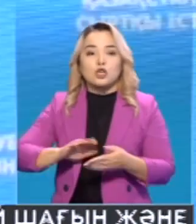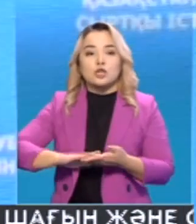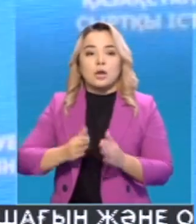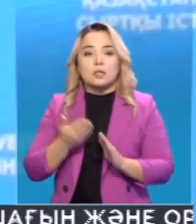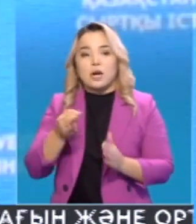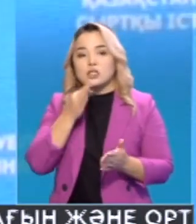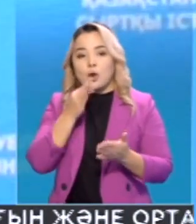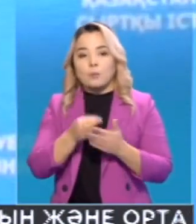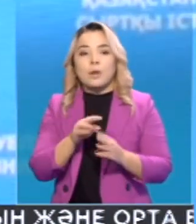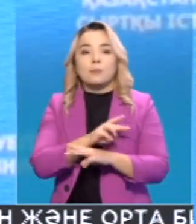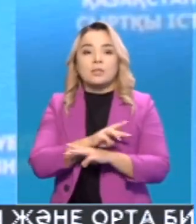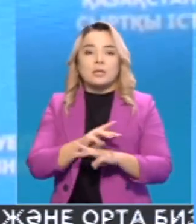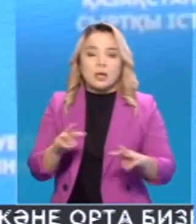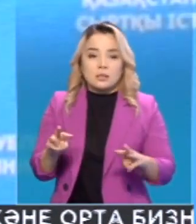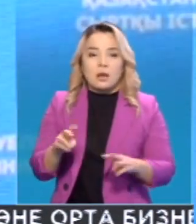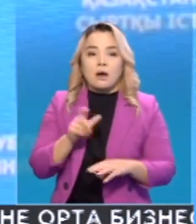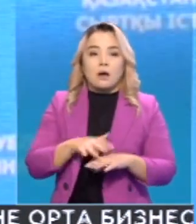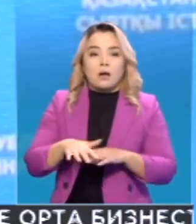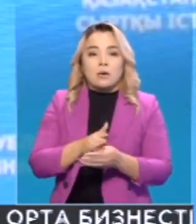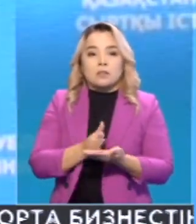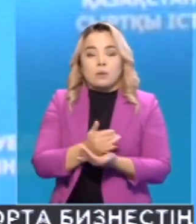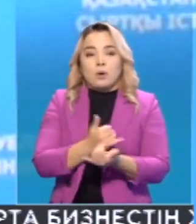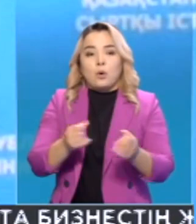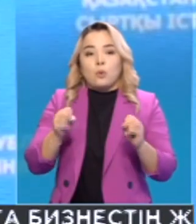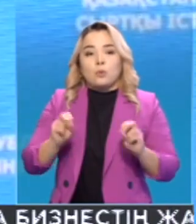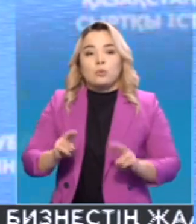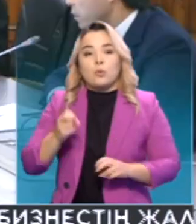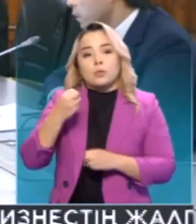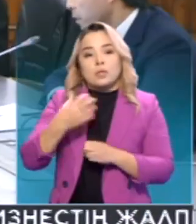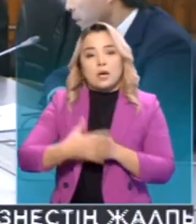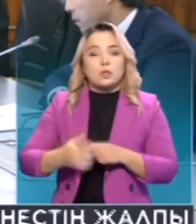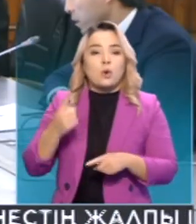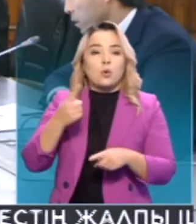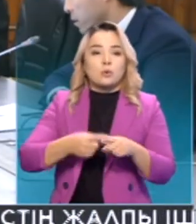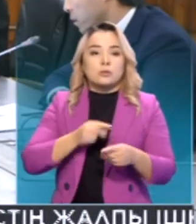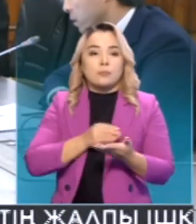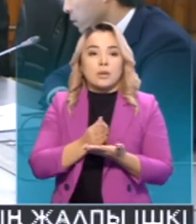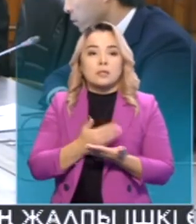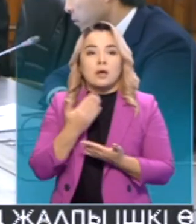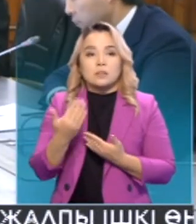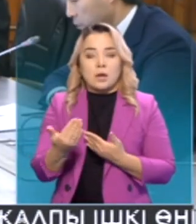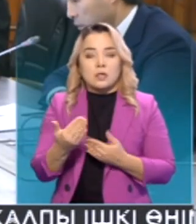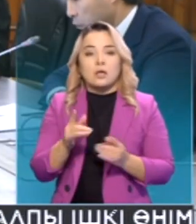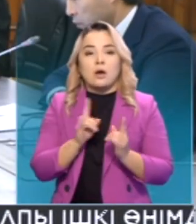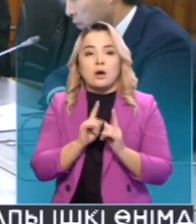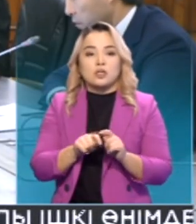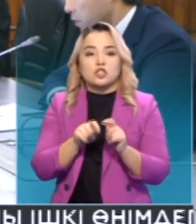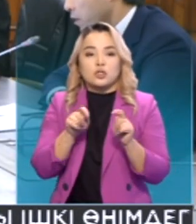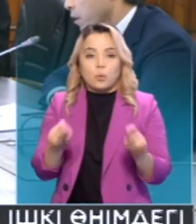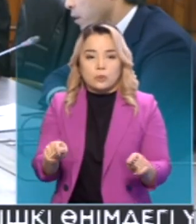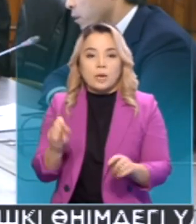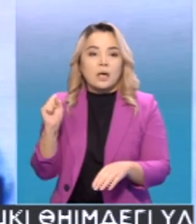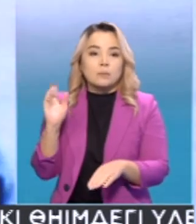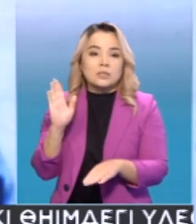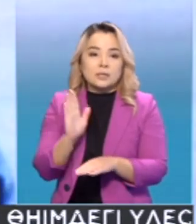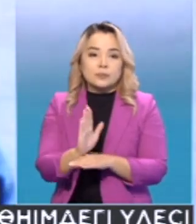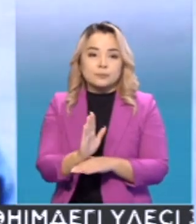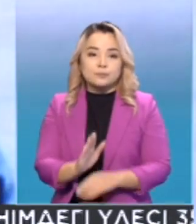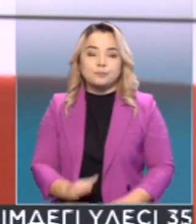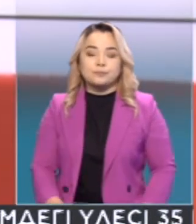үшін жауапты министрлікке халыққа қызмет көрсету орталықтарынан қосымша қызмет көрсету терезелерін ашуды тапсырды.